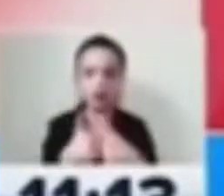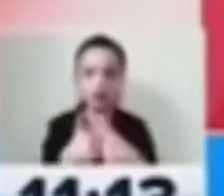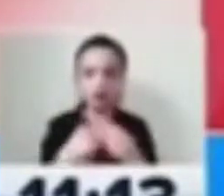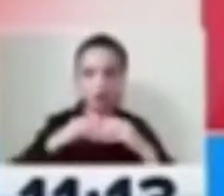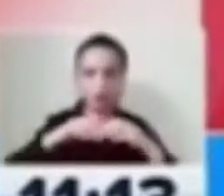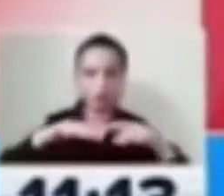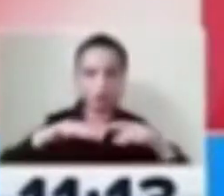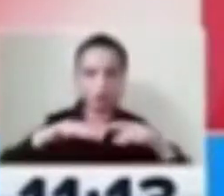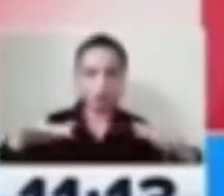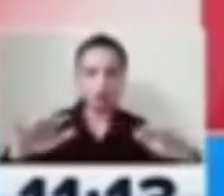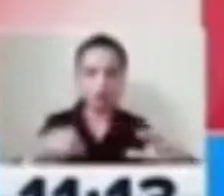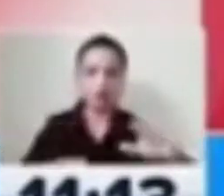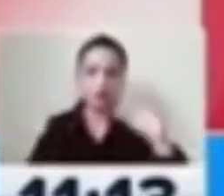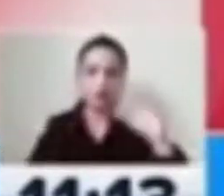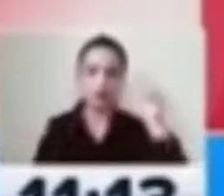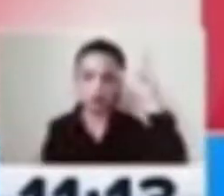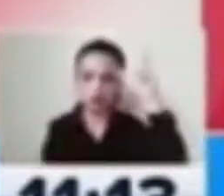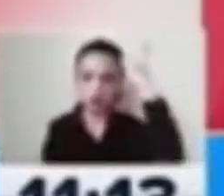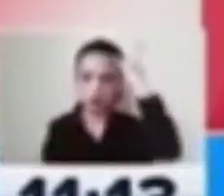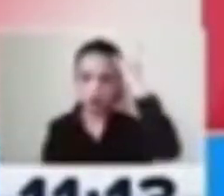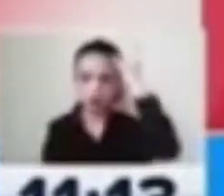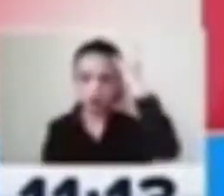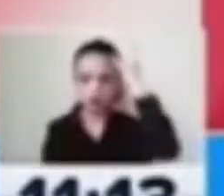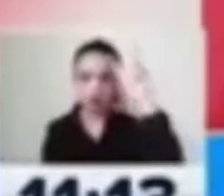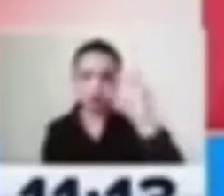Minglanilla, Naga, San Fernando and Talisay.